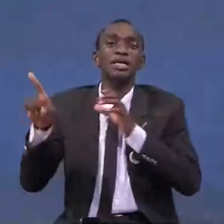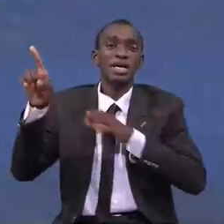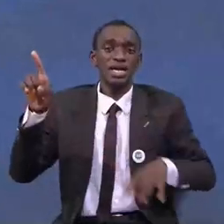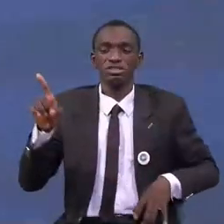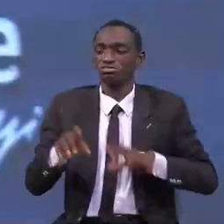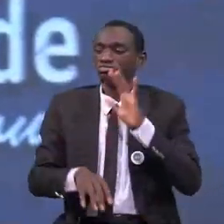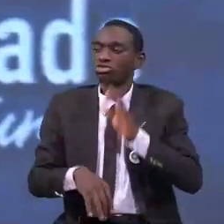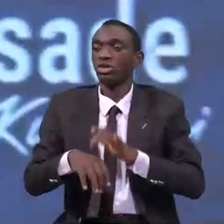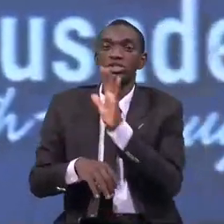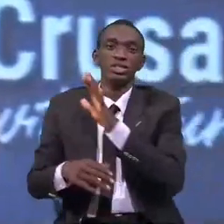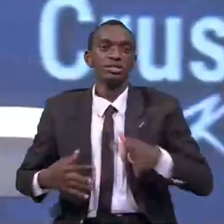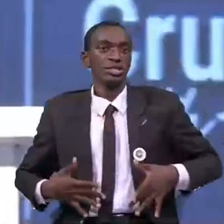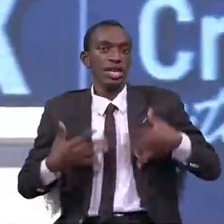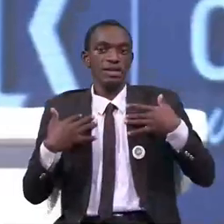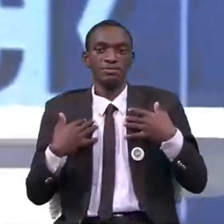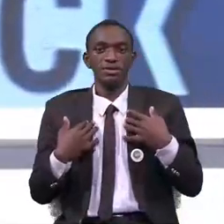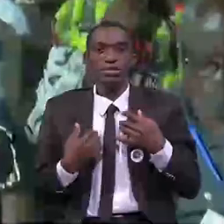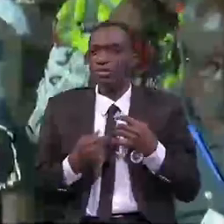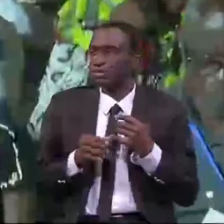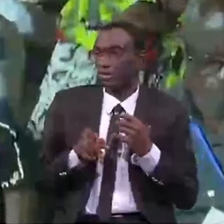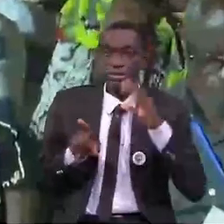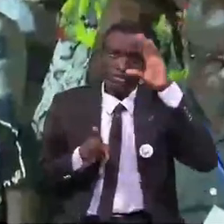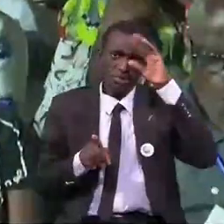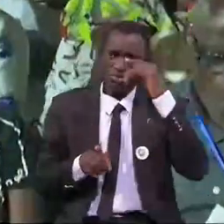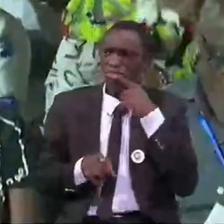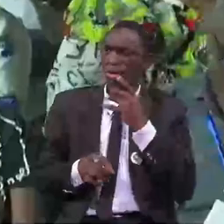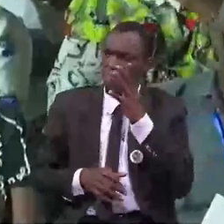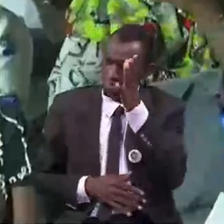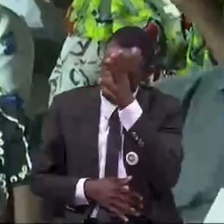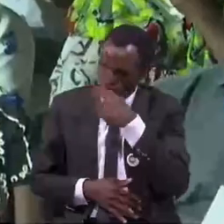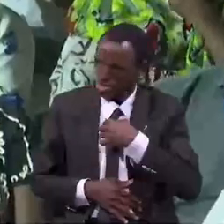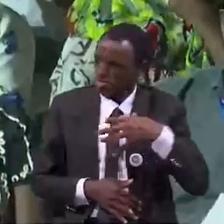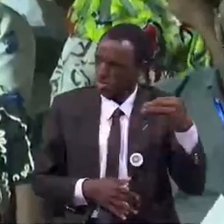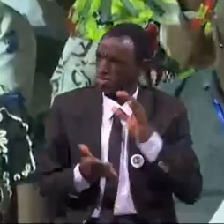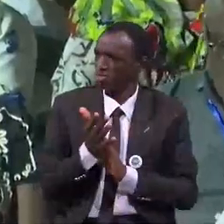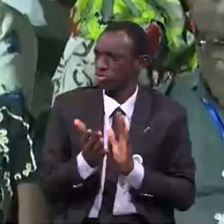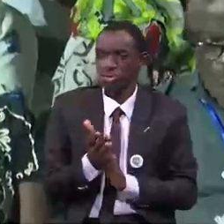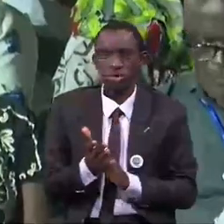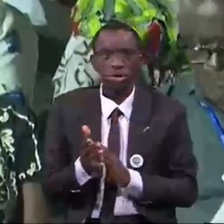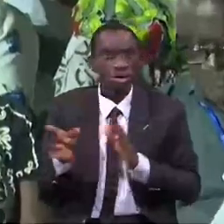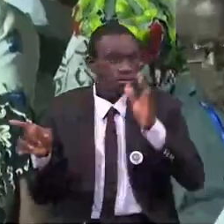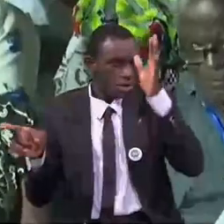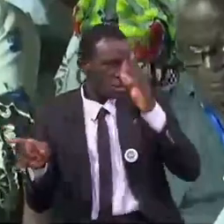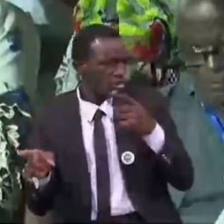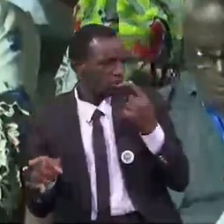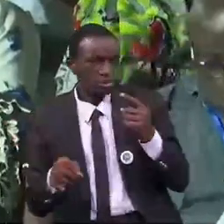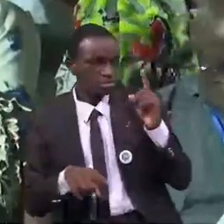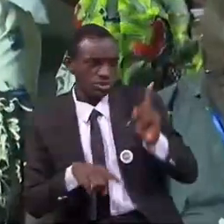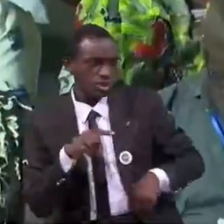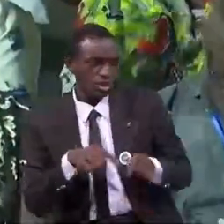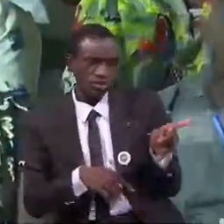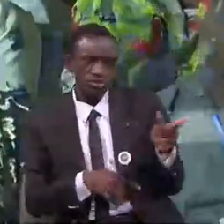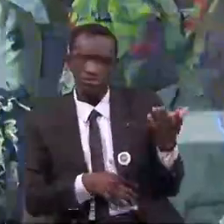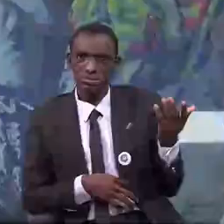celui-ci Christ l'a touché il papa il que je vais à l'école tout cétait éétré papa dit tu ne peux